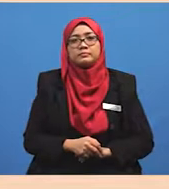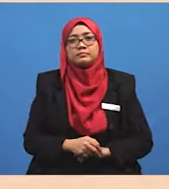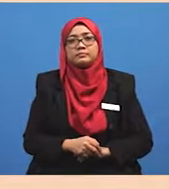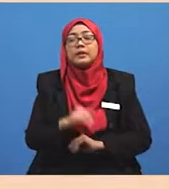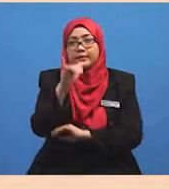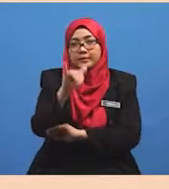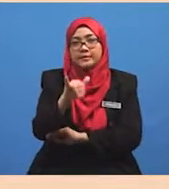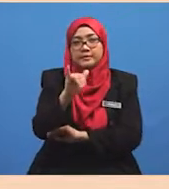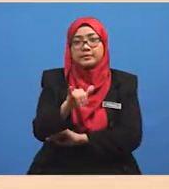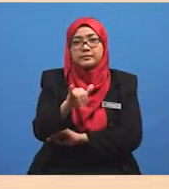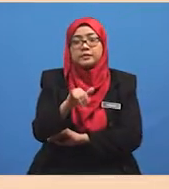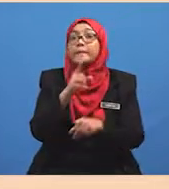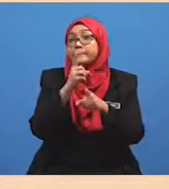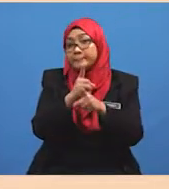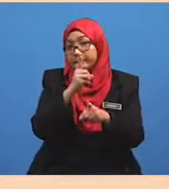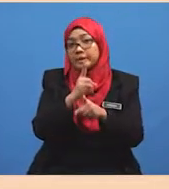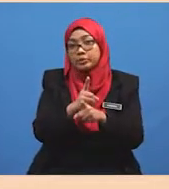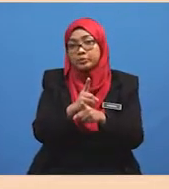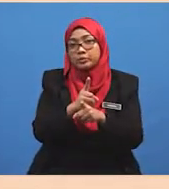yes betul